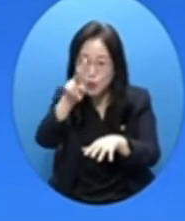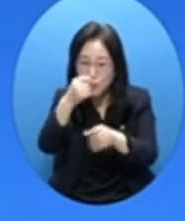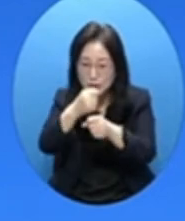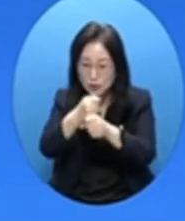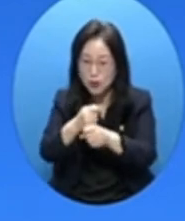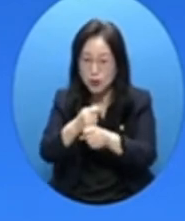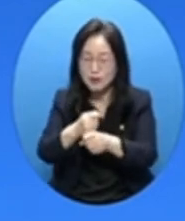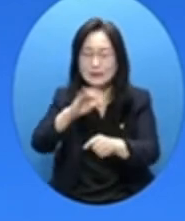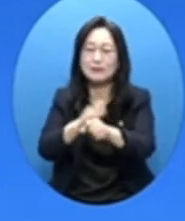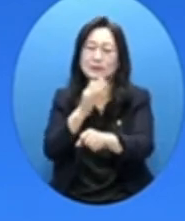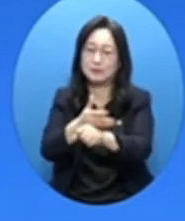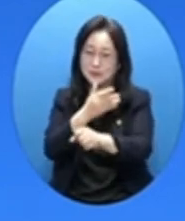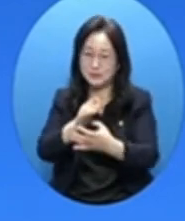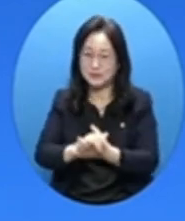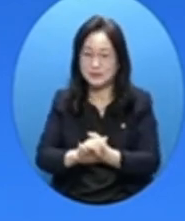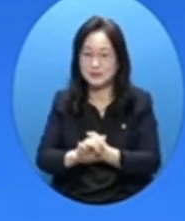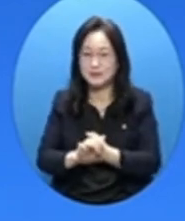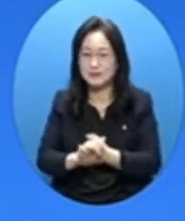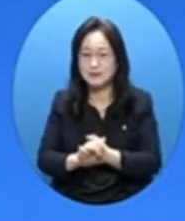또